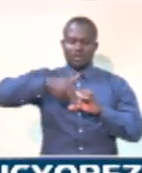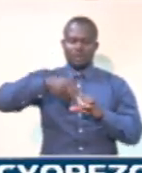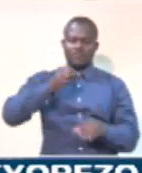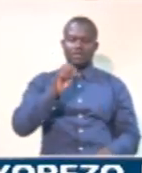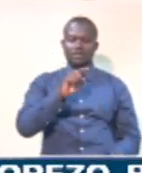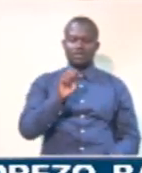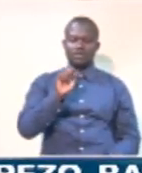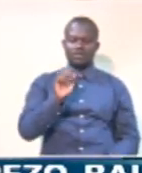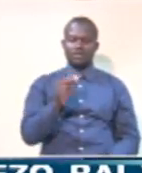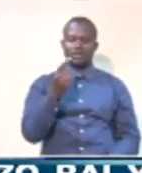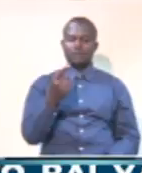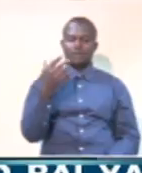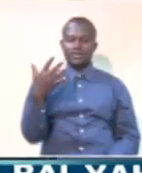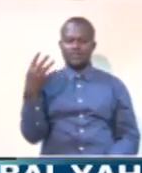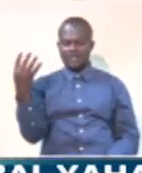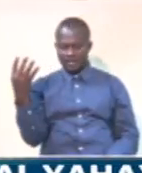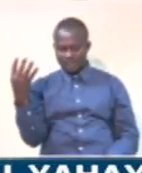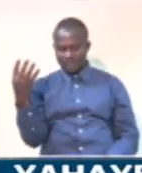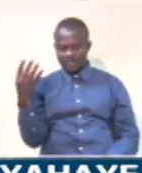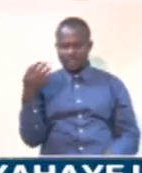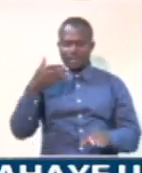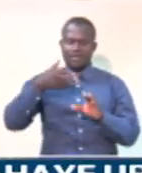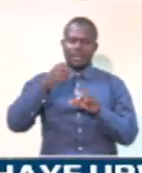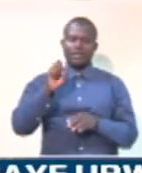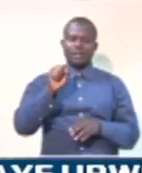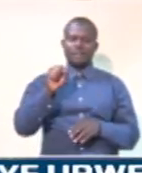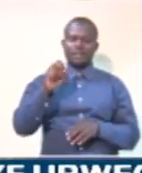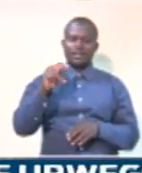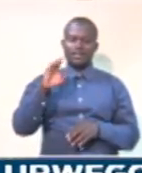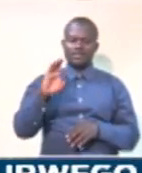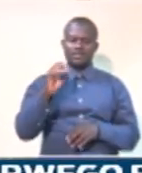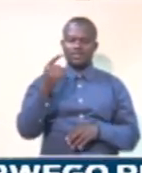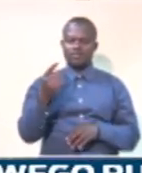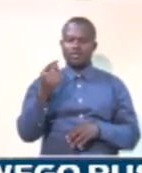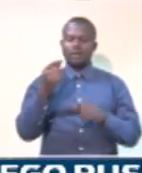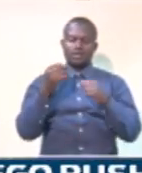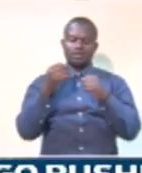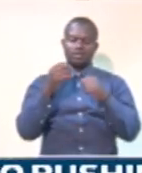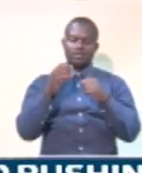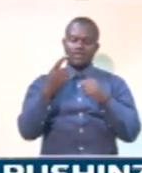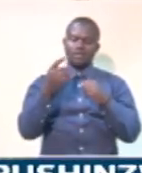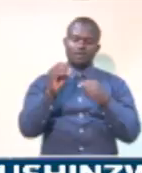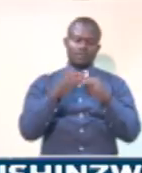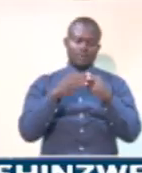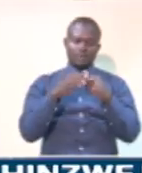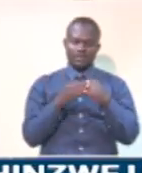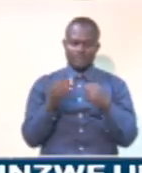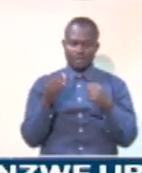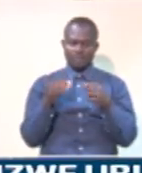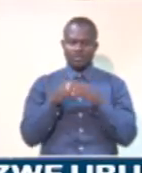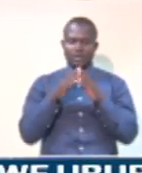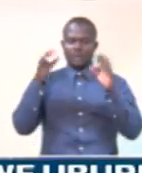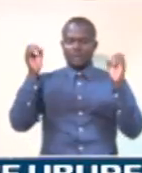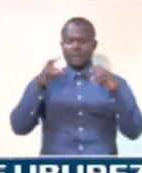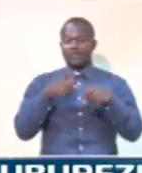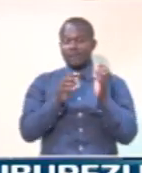1058. Kuri esanse bikaba 1,48 mu mujyi wa Kigali, ariko iyo urebye iyo 7% twarimo tuvuga ituma